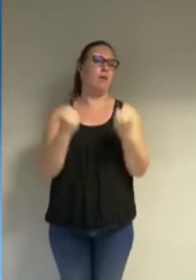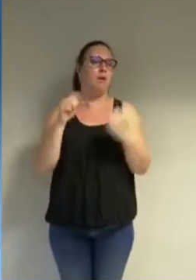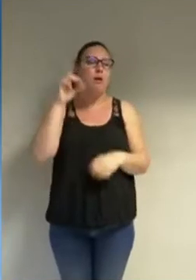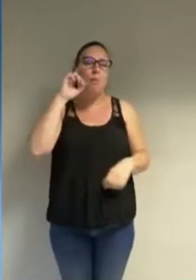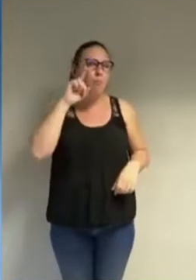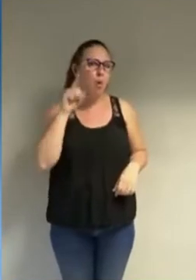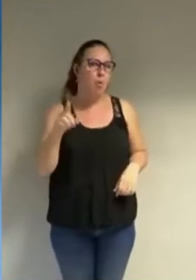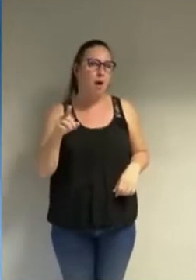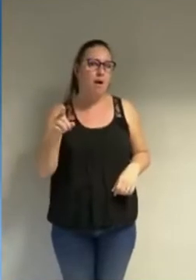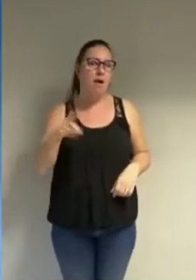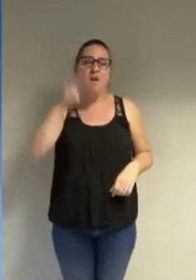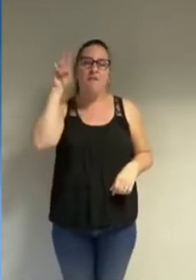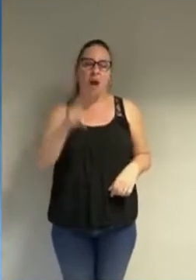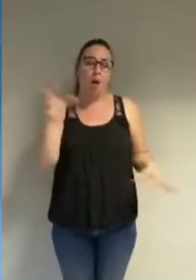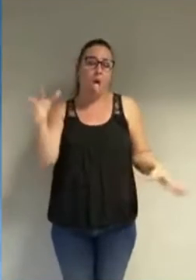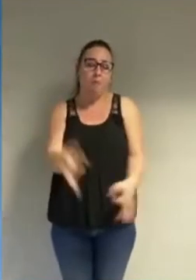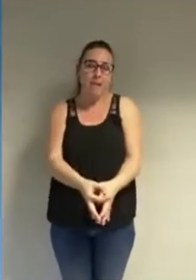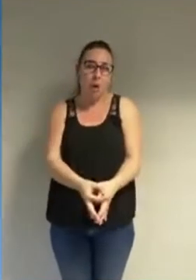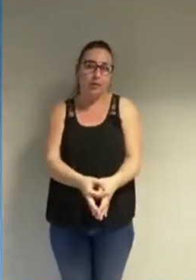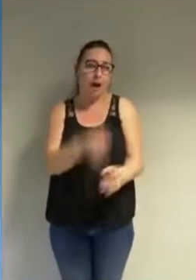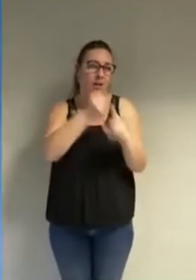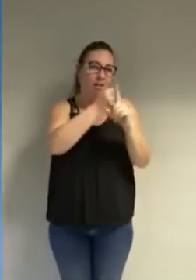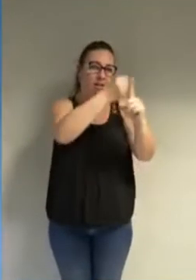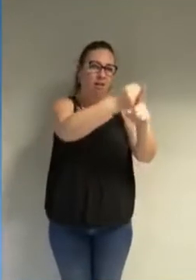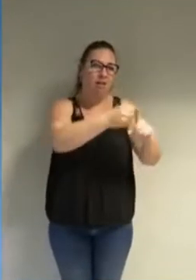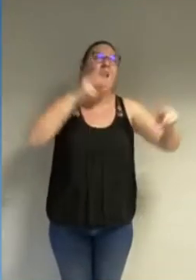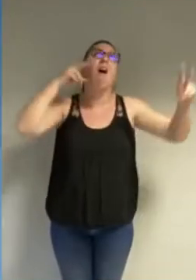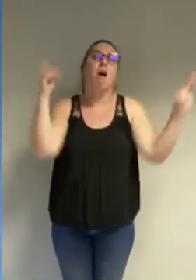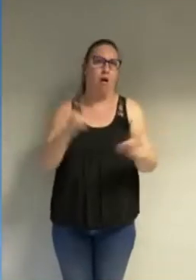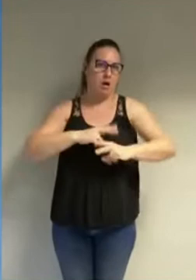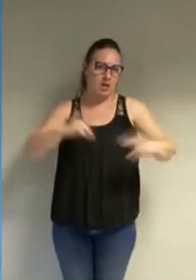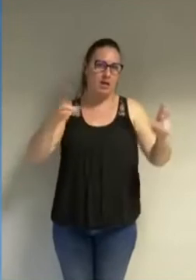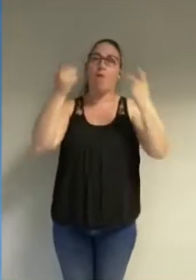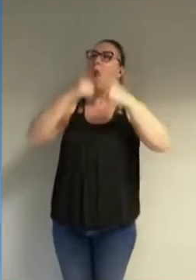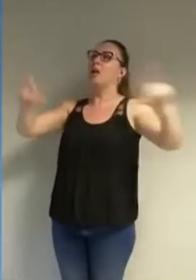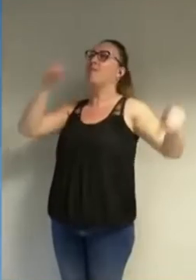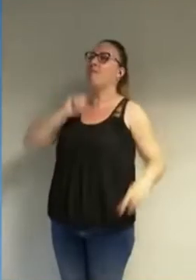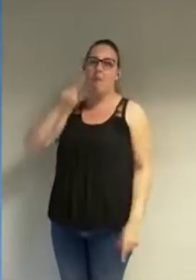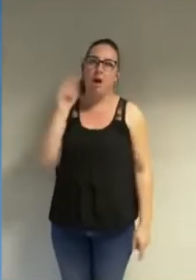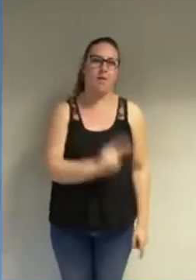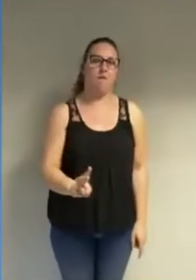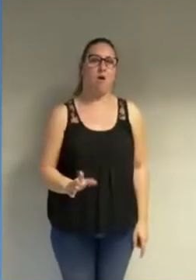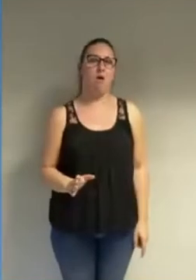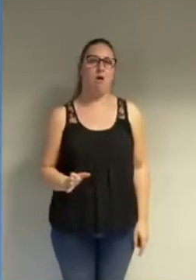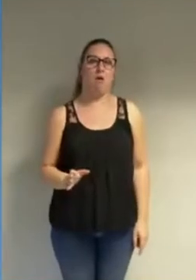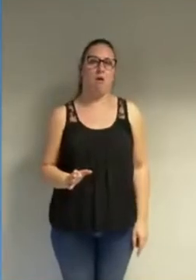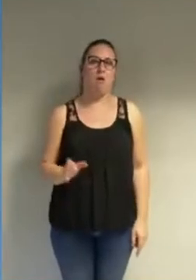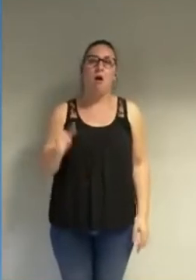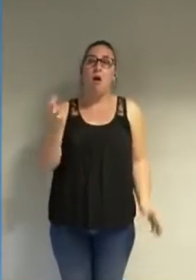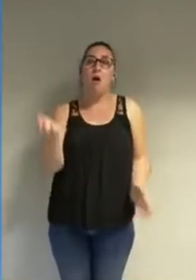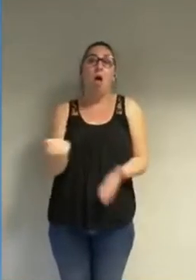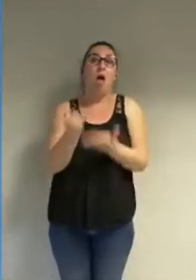revendication extrêmement minoritaire n'a rien à voir avec la liberté des femmes. Elle n'est qu'un élément de